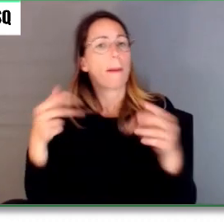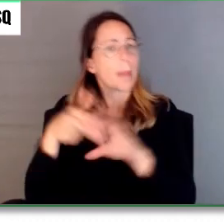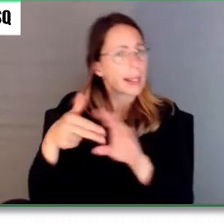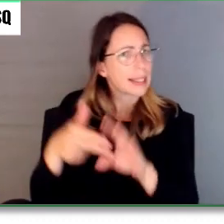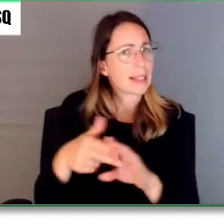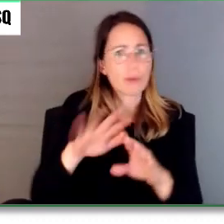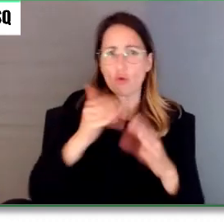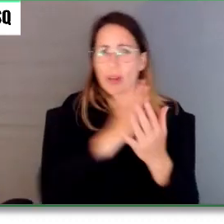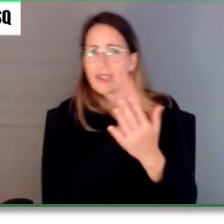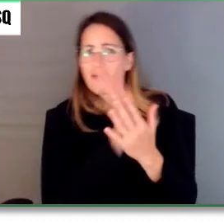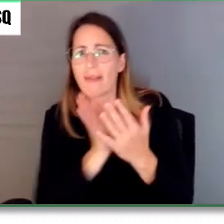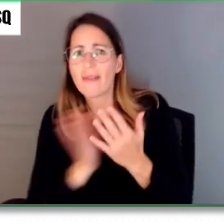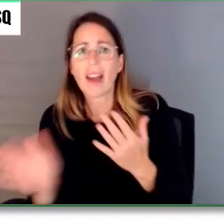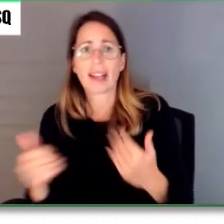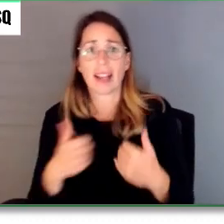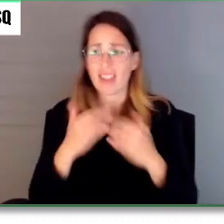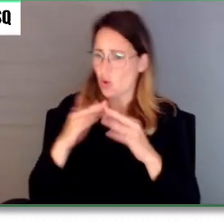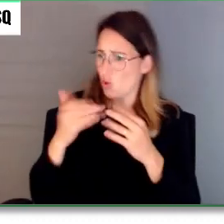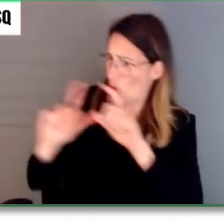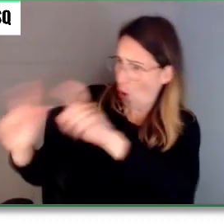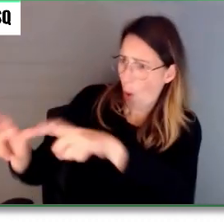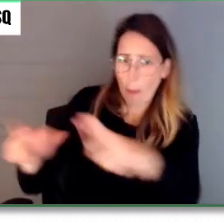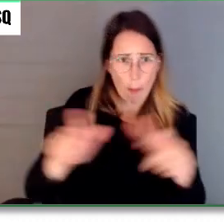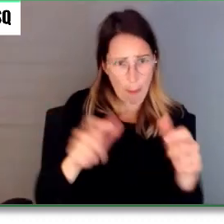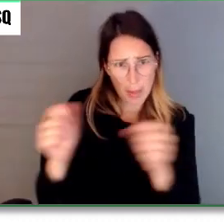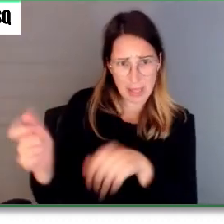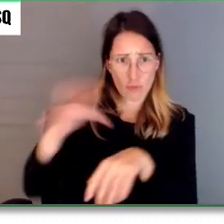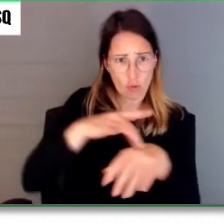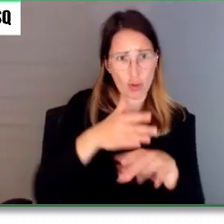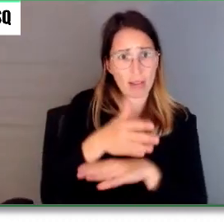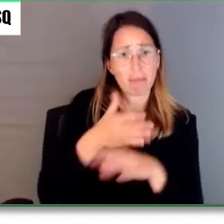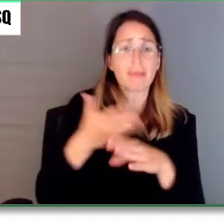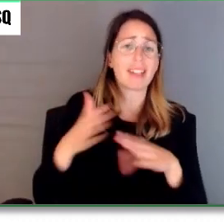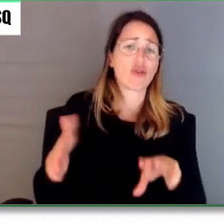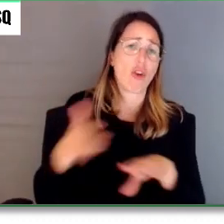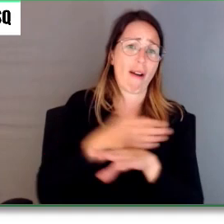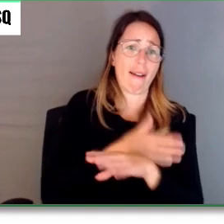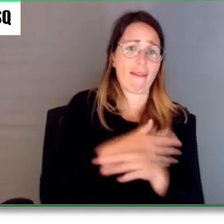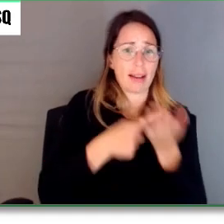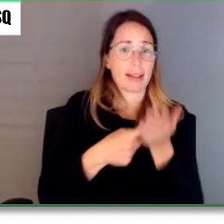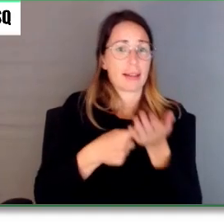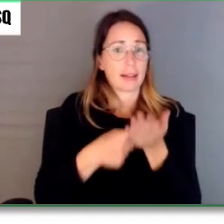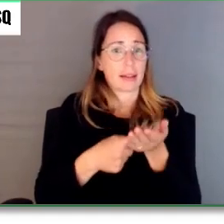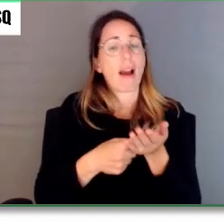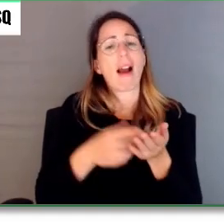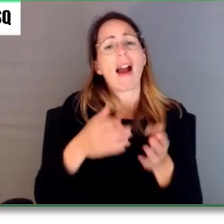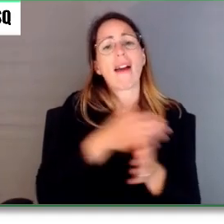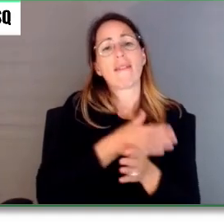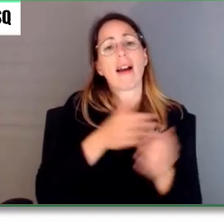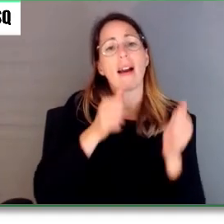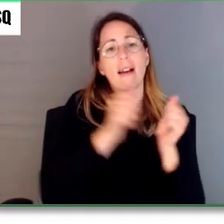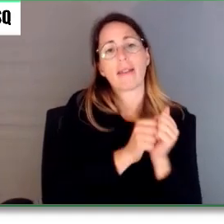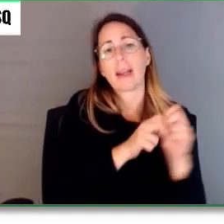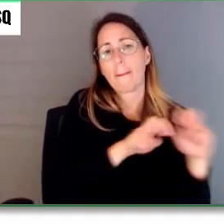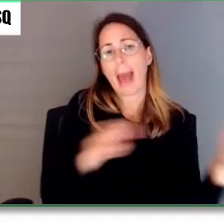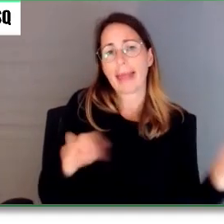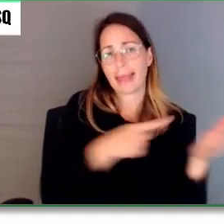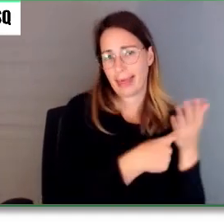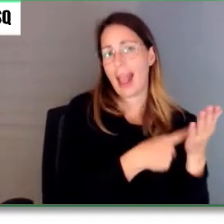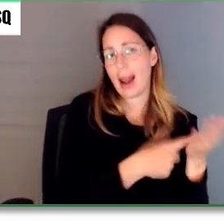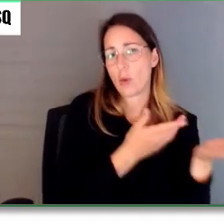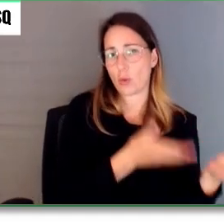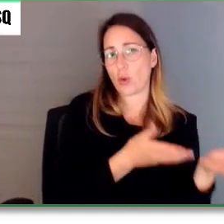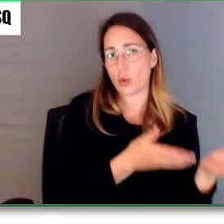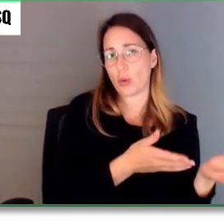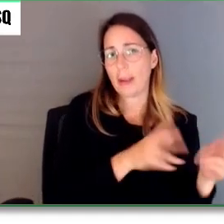de l'accessibilité dont on a déjà parlé dans le cours de la discussion de panel. Il y avait des gens, on